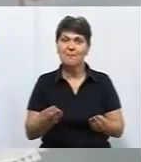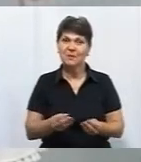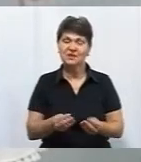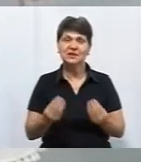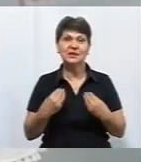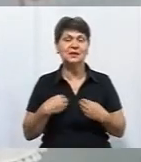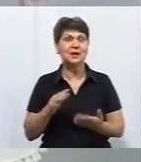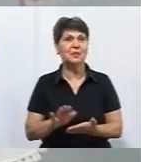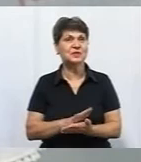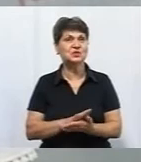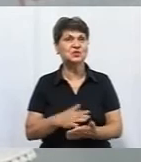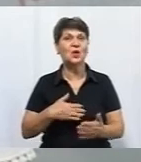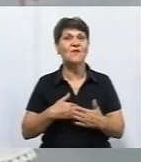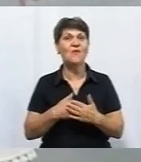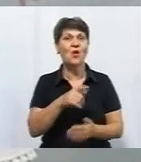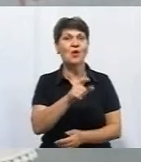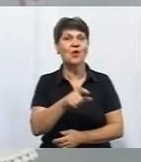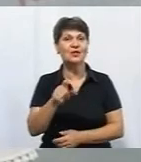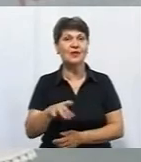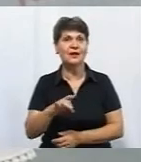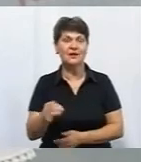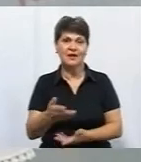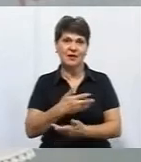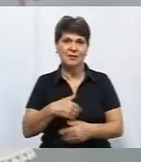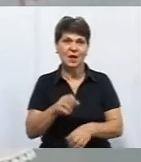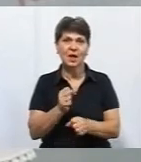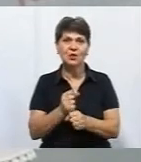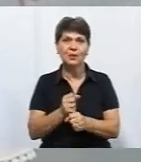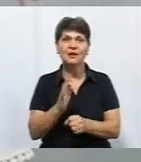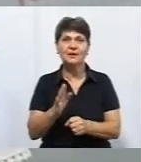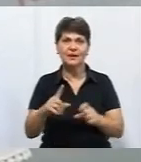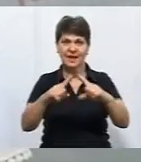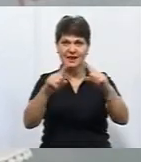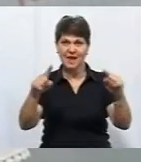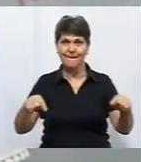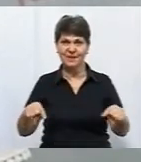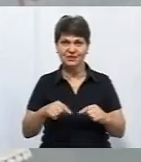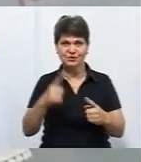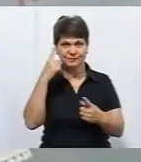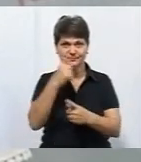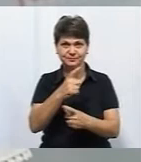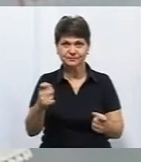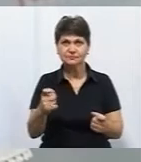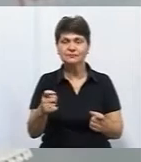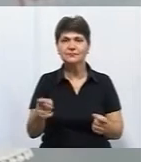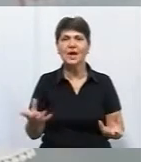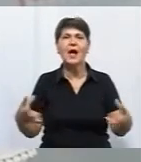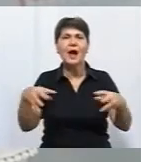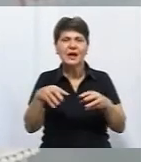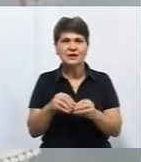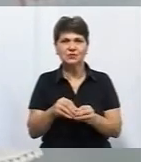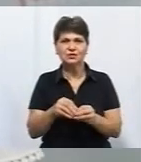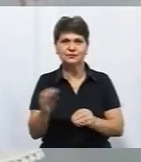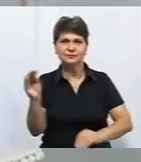нам безкоштовно волонтери, ми виготовляли лише таблички самі, і ми разом це все збирали.